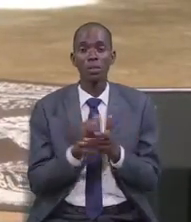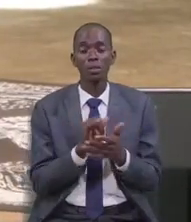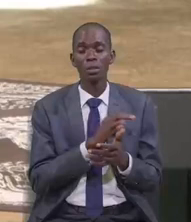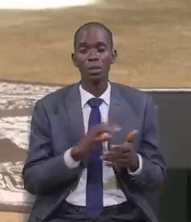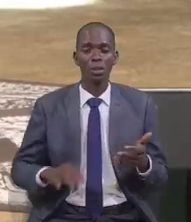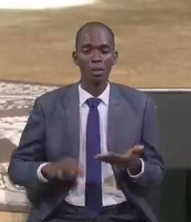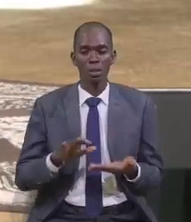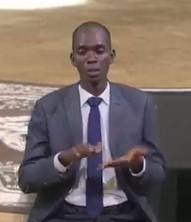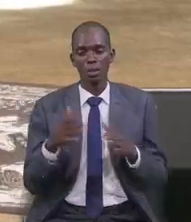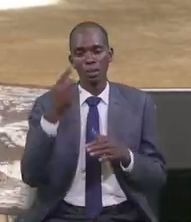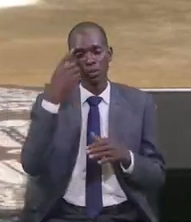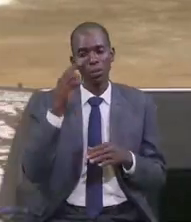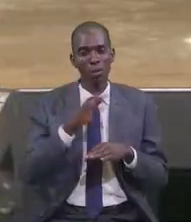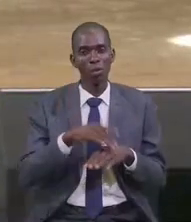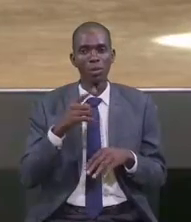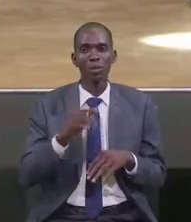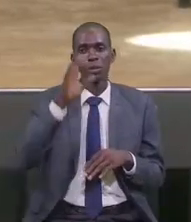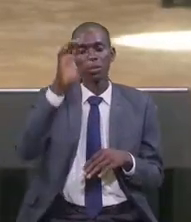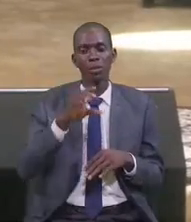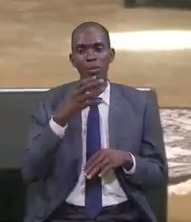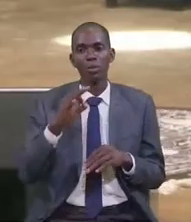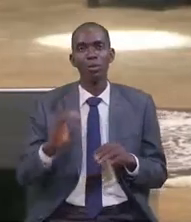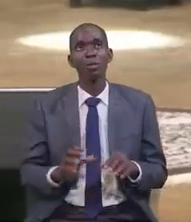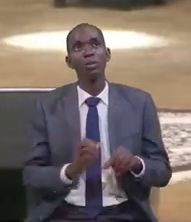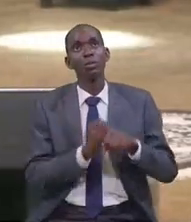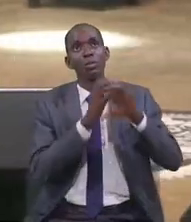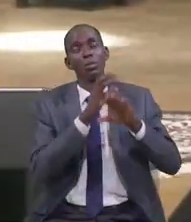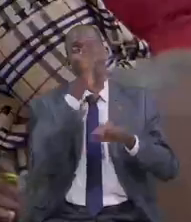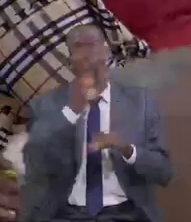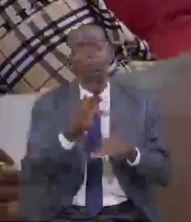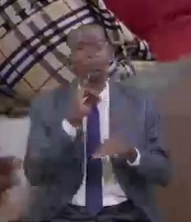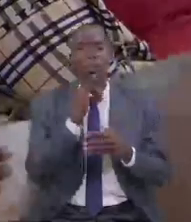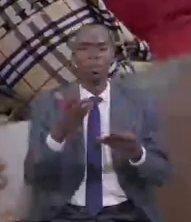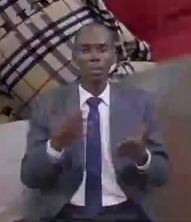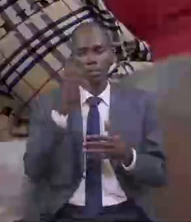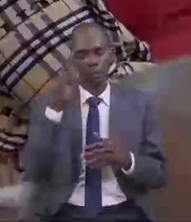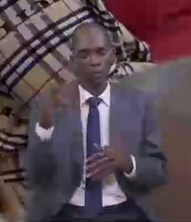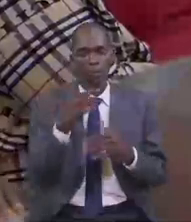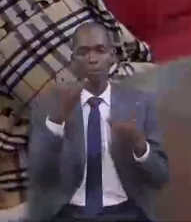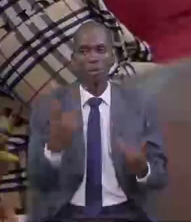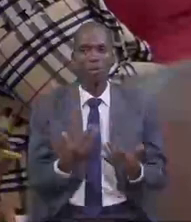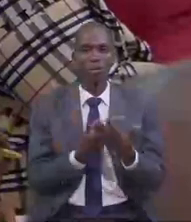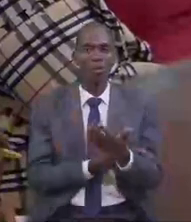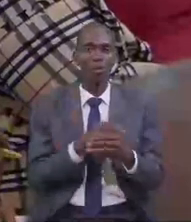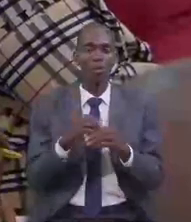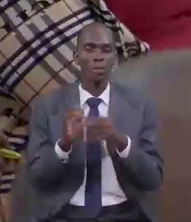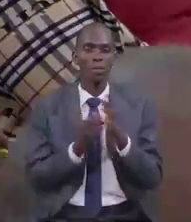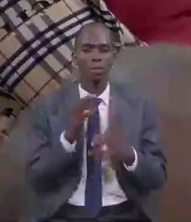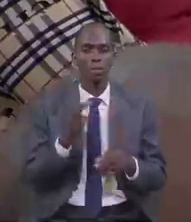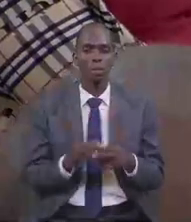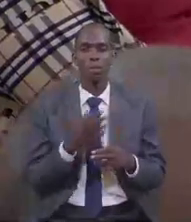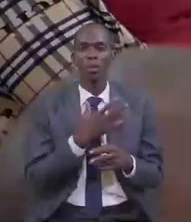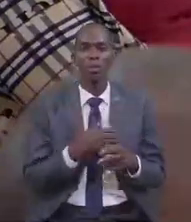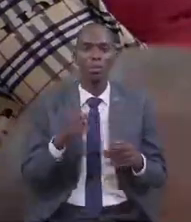toutes les choses pour lesquelles Christ est mort au calvaire est disponible, tout est disponible pour vous ce matin.